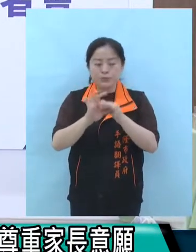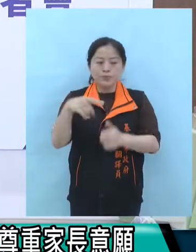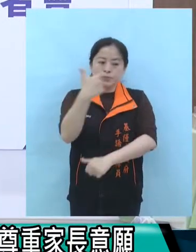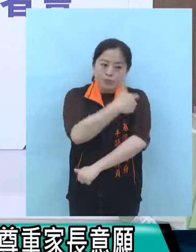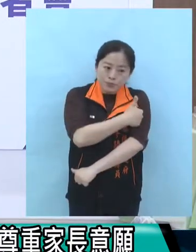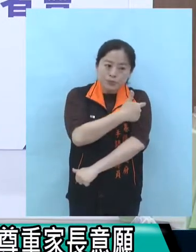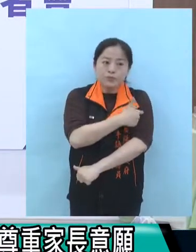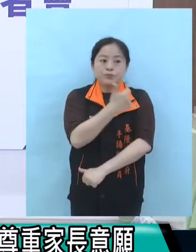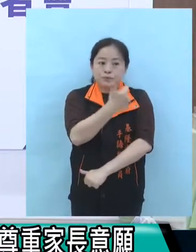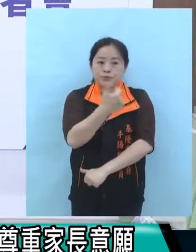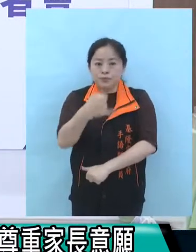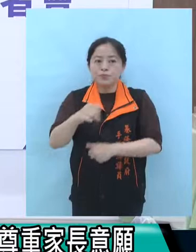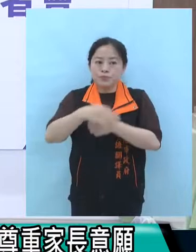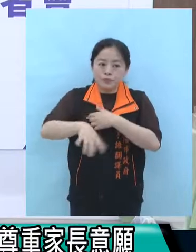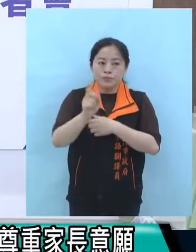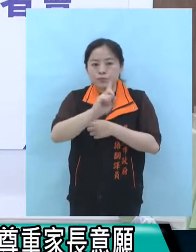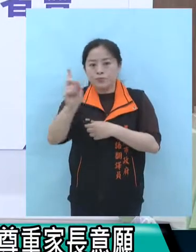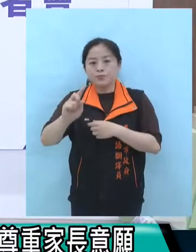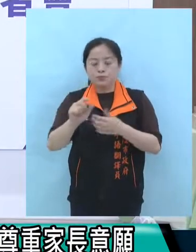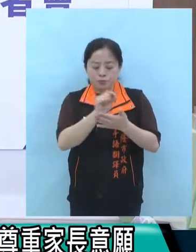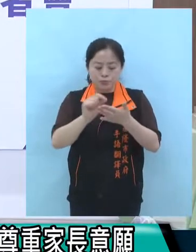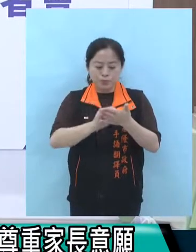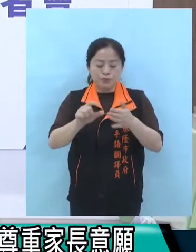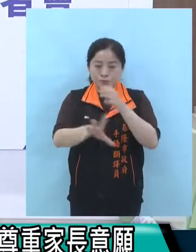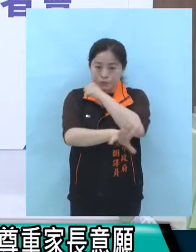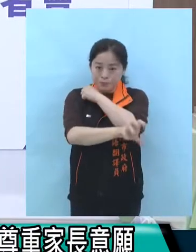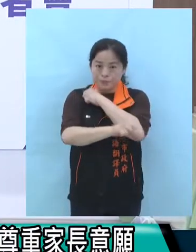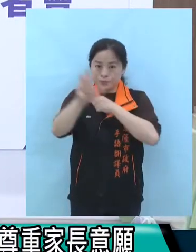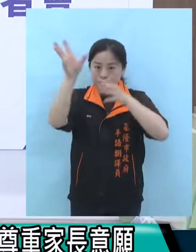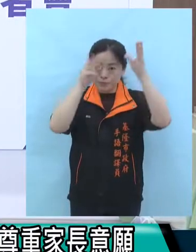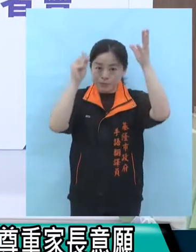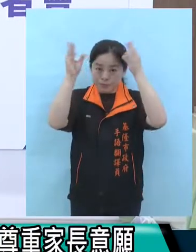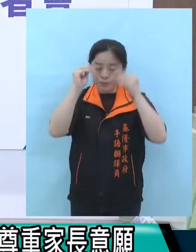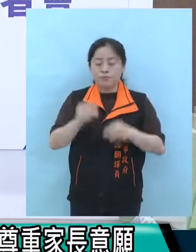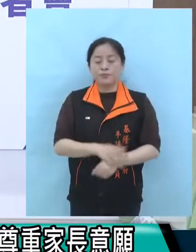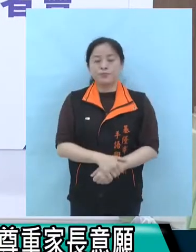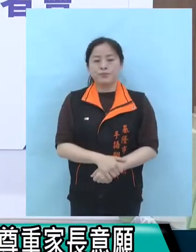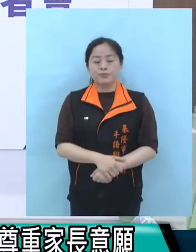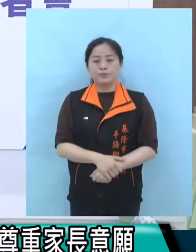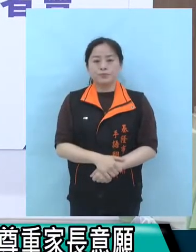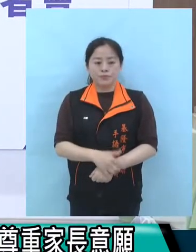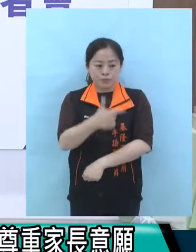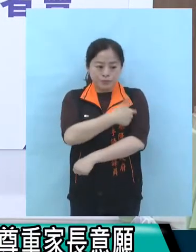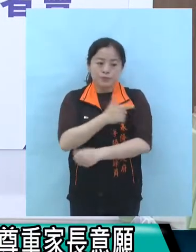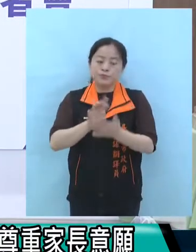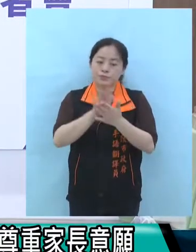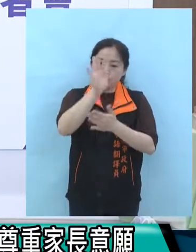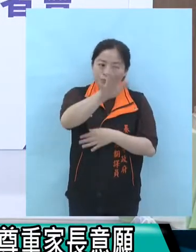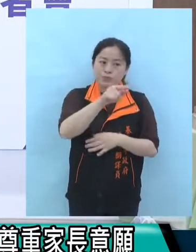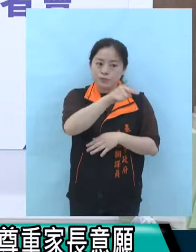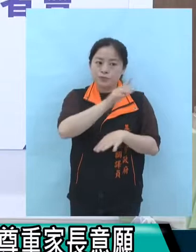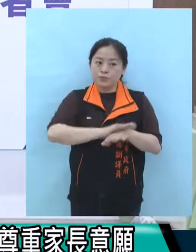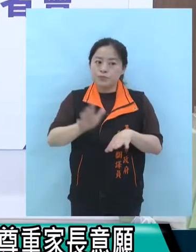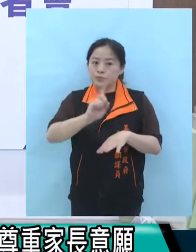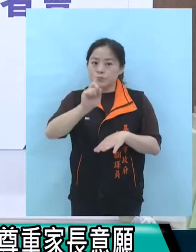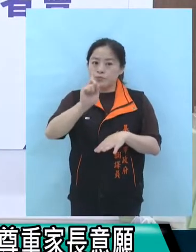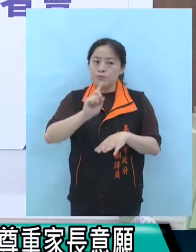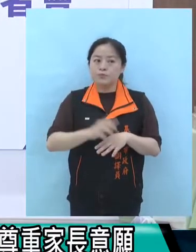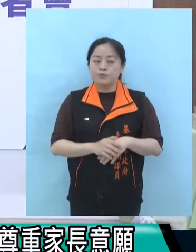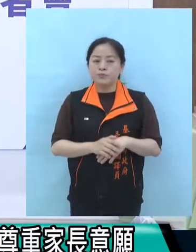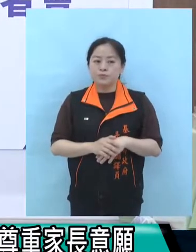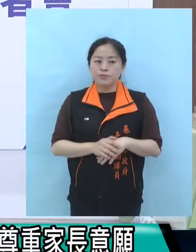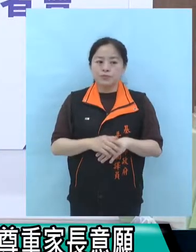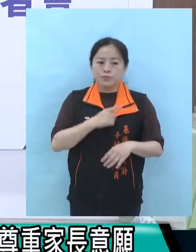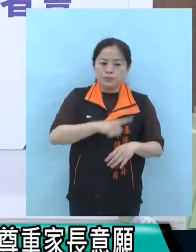疫苗的这些基本的这些尝试，或者打疫苗之后它会有哪些的一